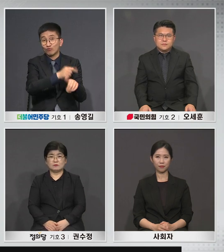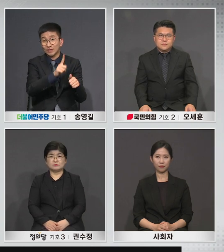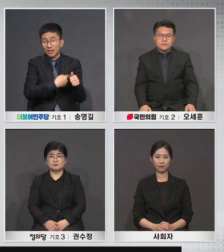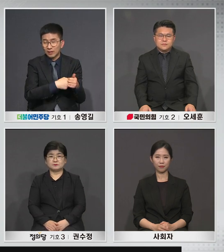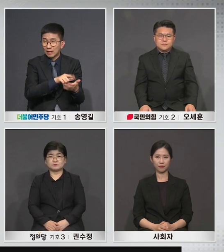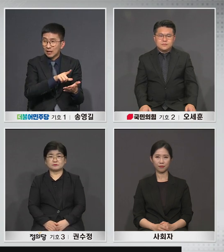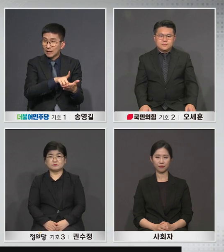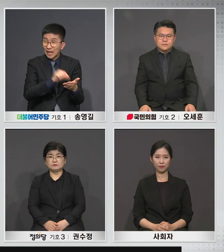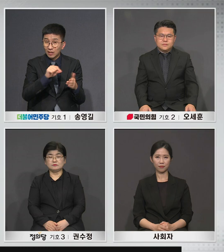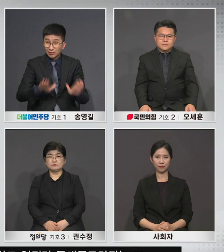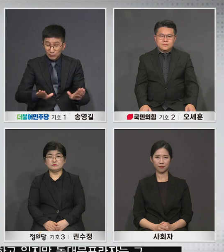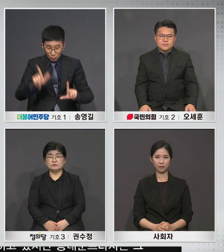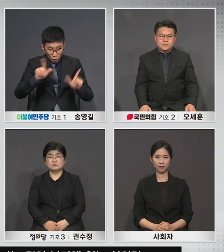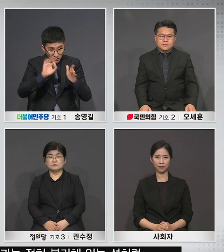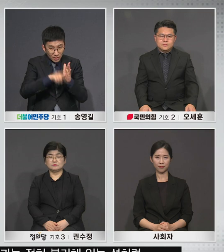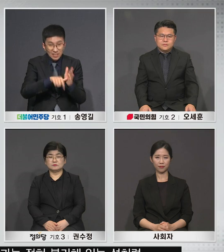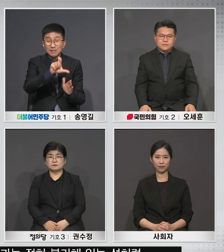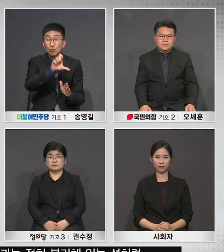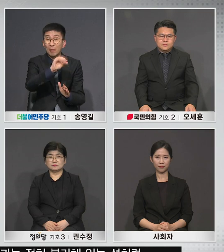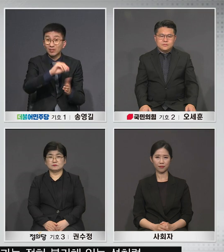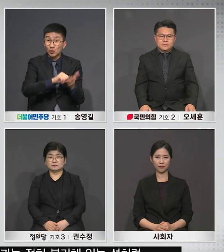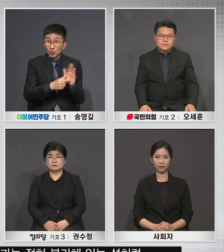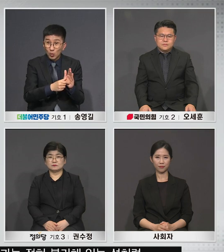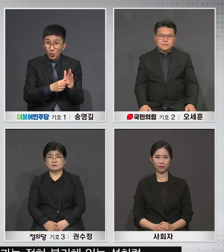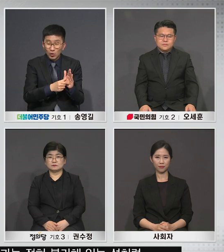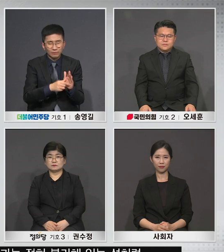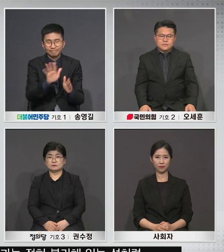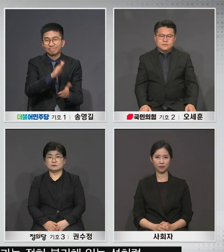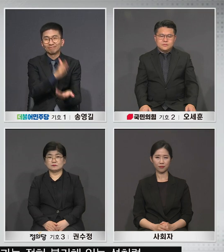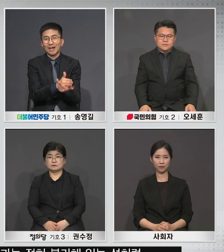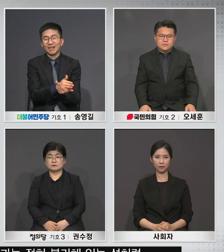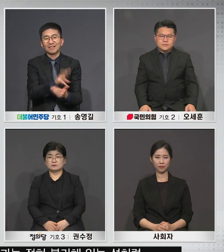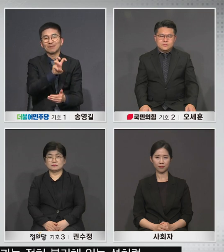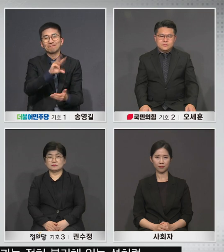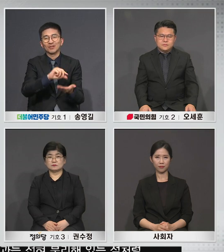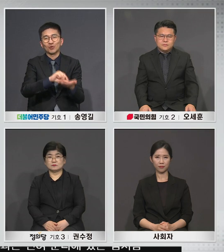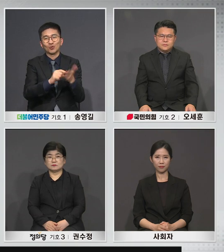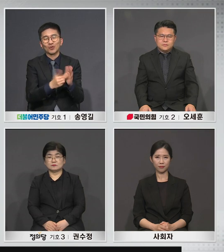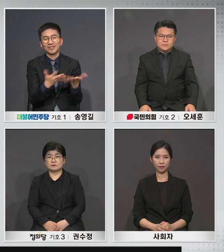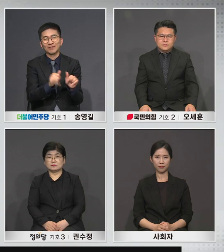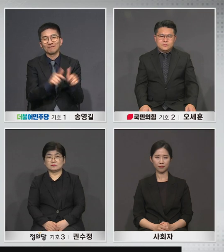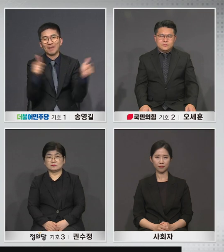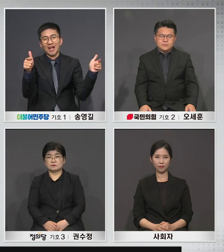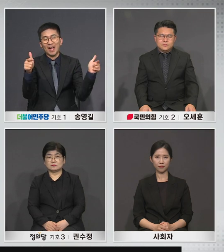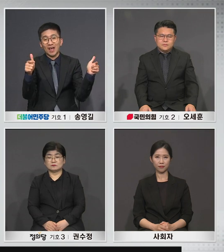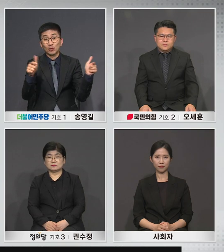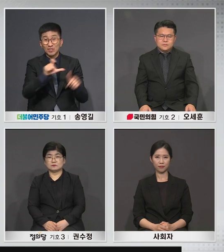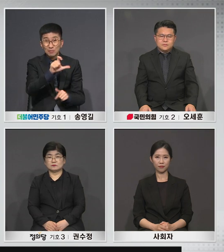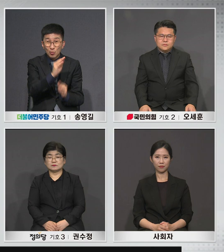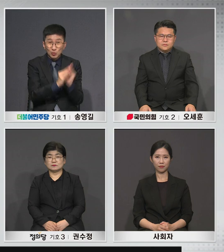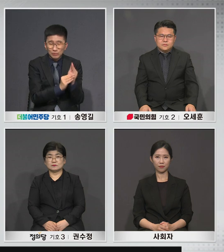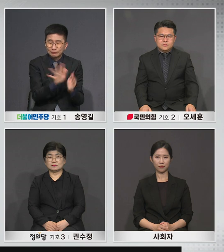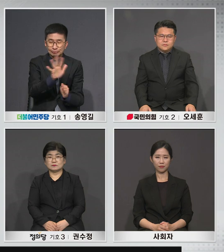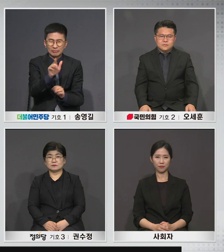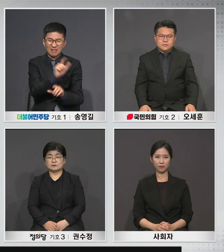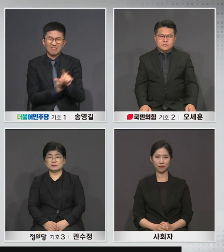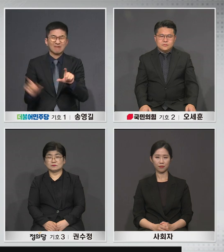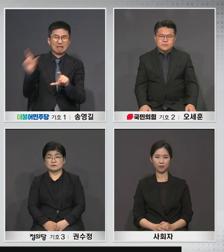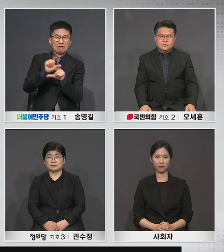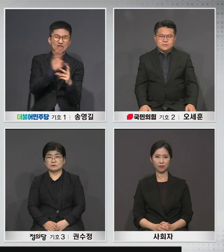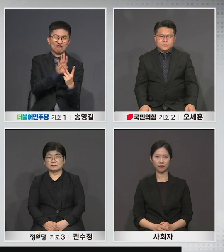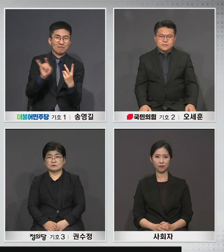30만 원 늘리고 15조 매출액을 50조로 늘리겠다는 공약을 발표한 바 있습니다. 이렇게 해서 이 동대문이